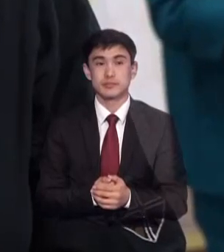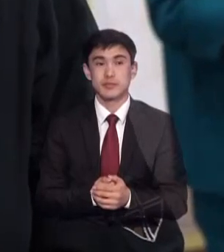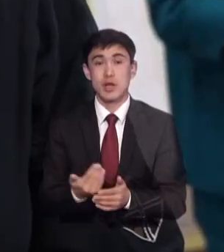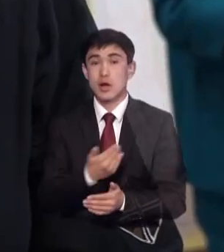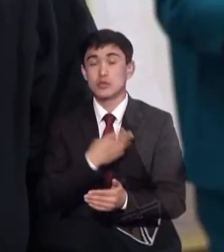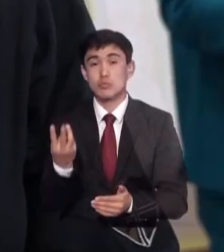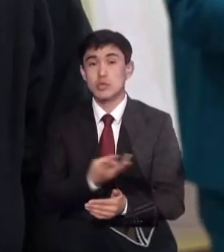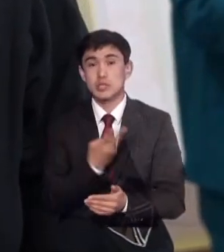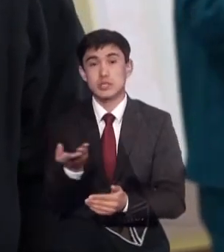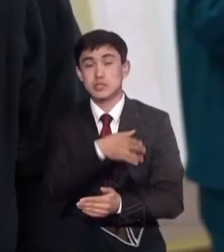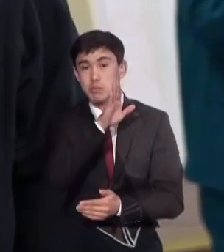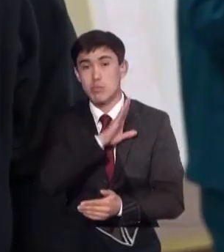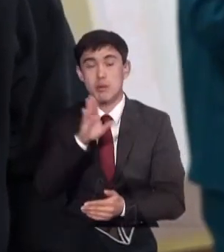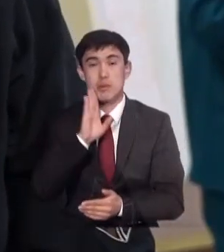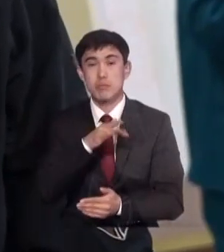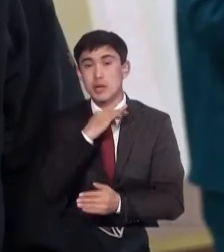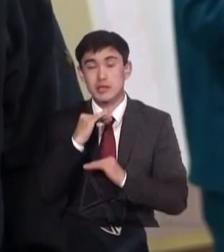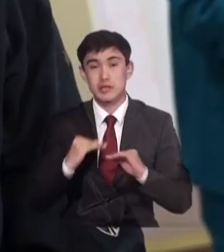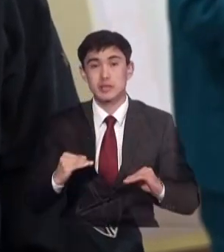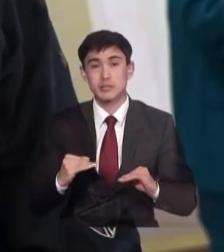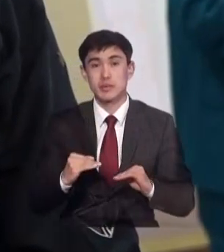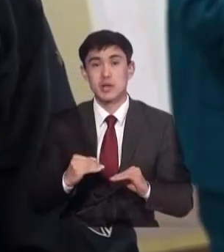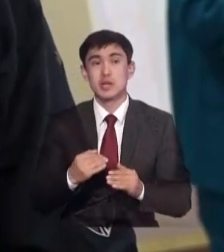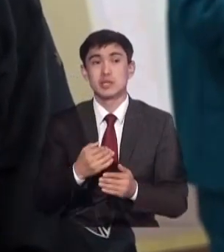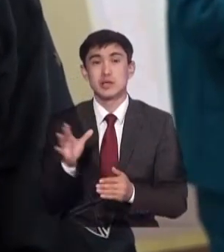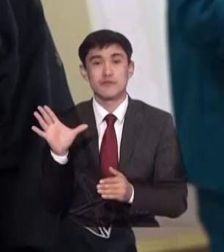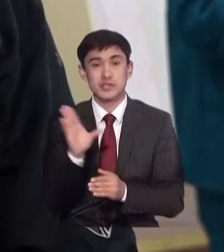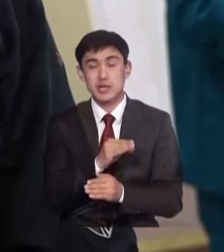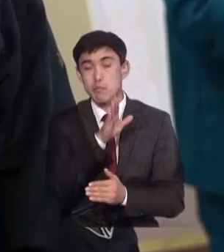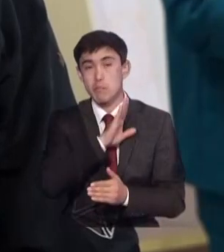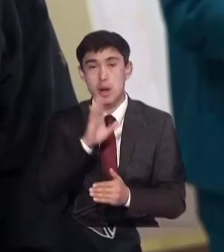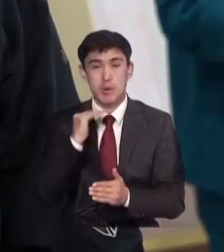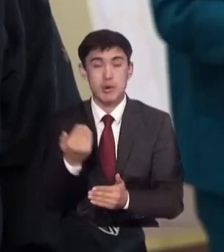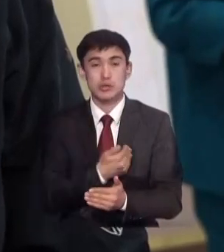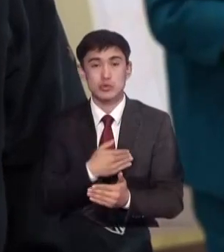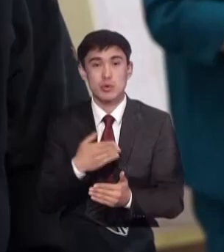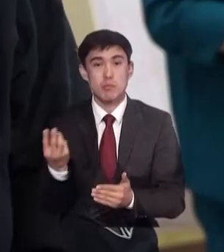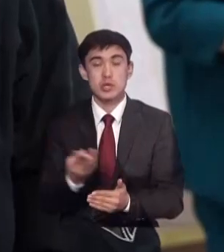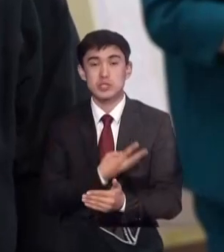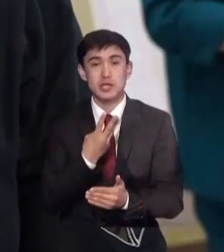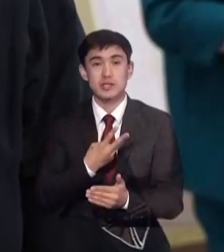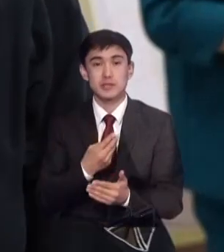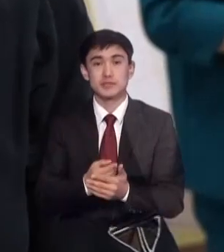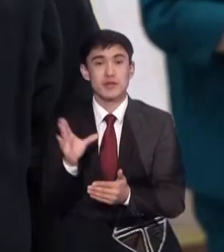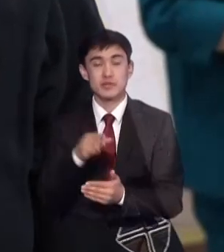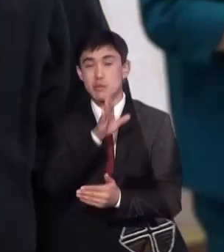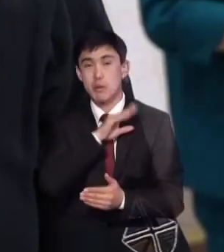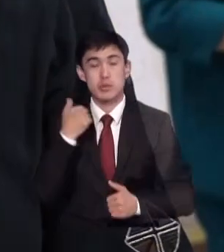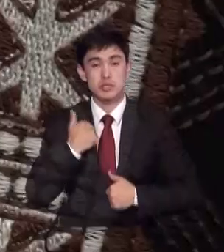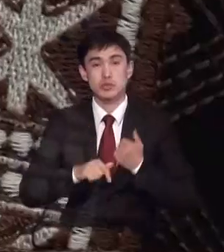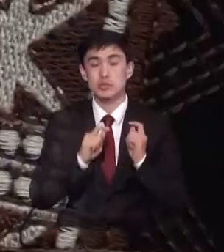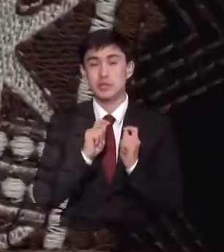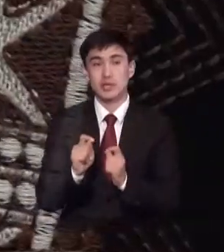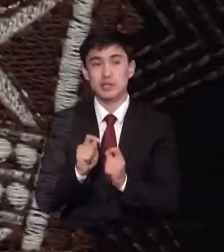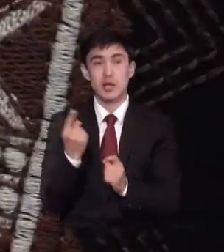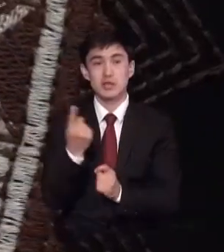Хочу пожелать нашим мамам, многодетным, не только многодетным, а вообще всем мамам. Все мамы, они достойны наград,